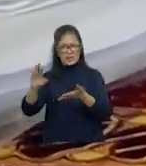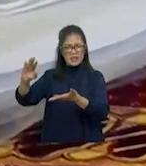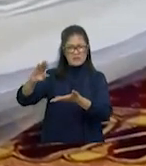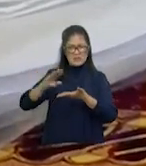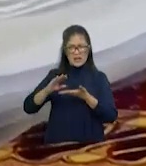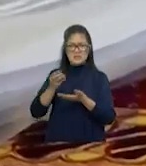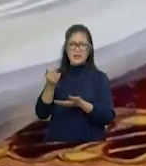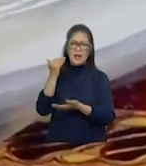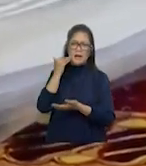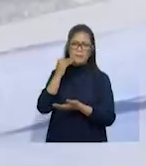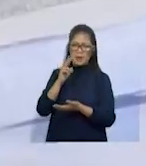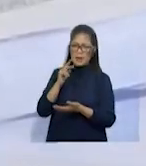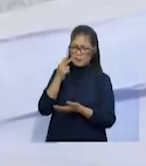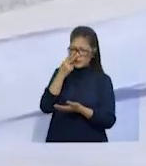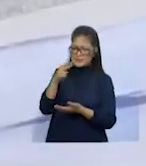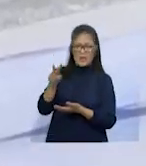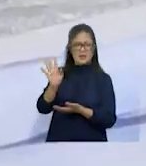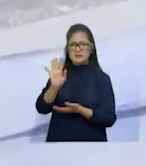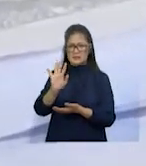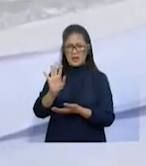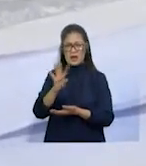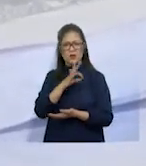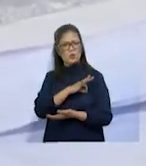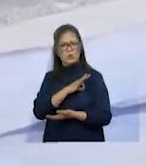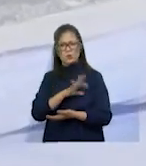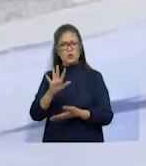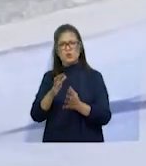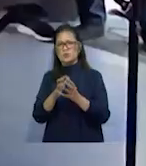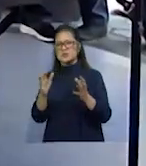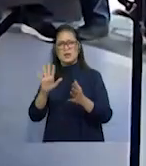dengan iming-iming manis yang menjanjikan keuntungan investasi besar dalam waktu